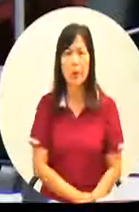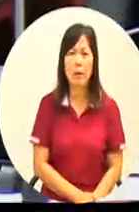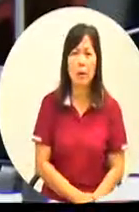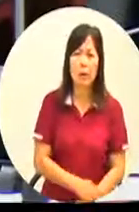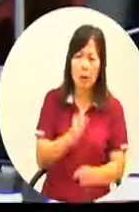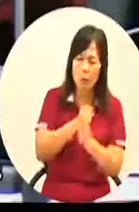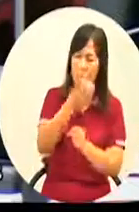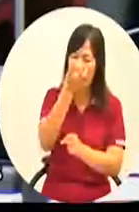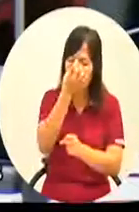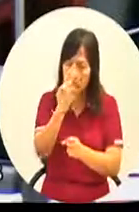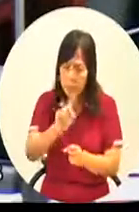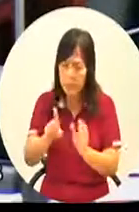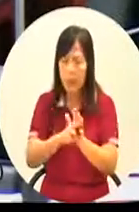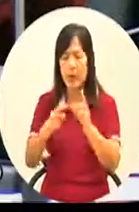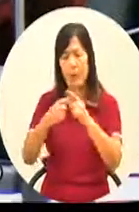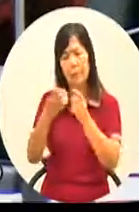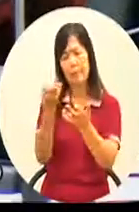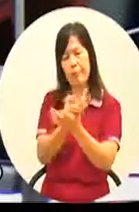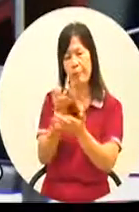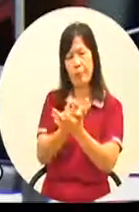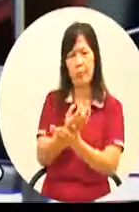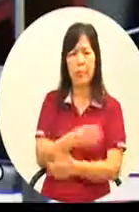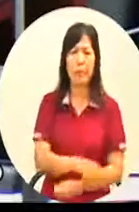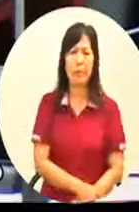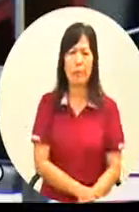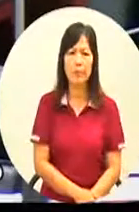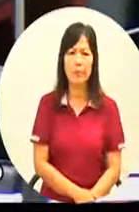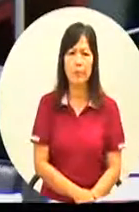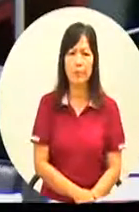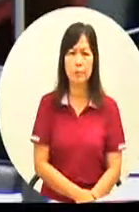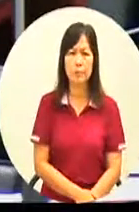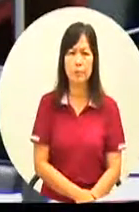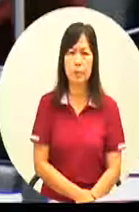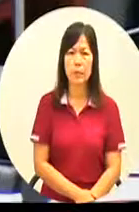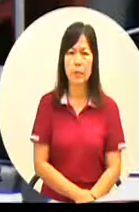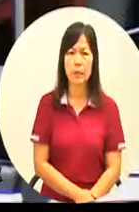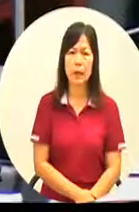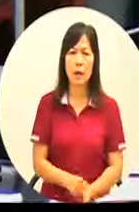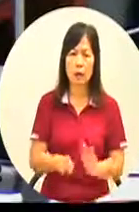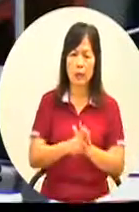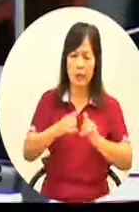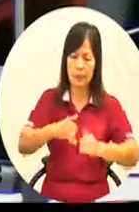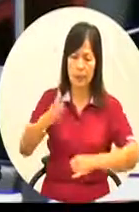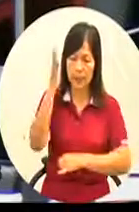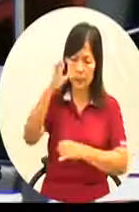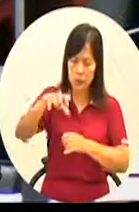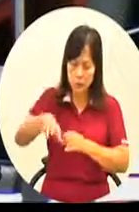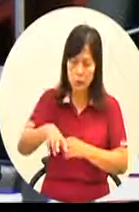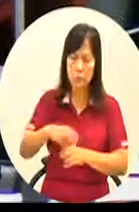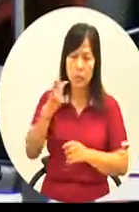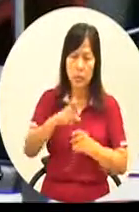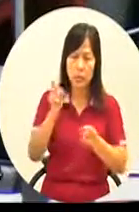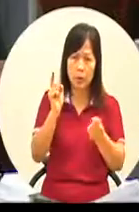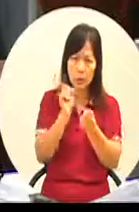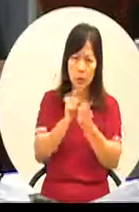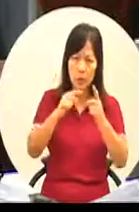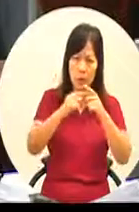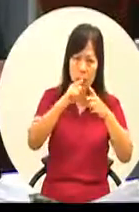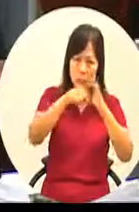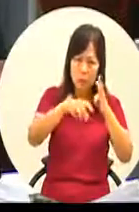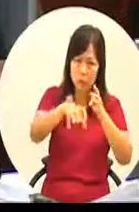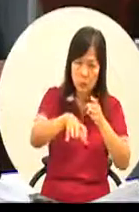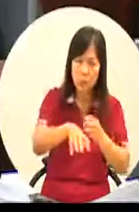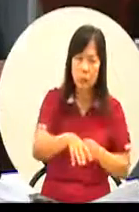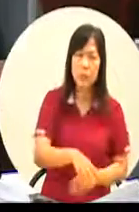出？人力不足嘛，人力不足。所以伫遮咱个。民政局啊，甲针对咱的人事处，到底